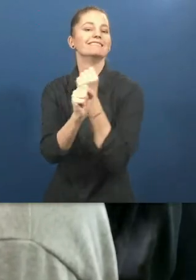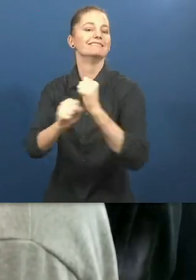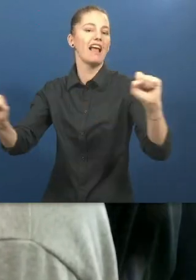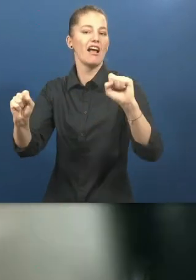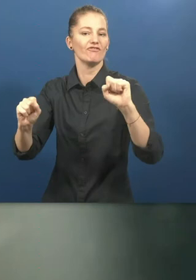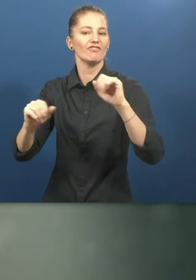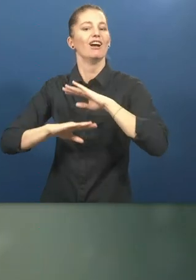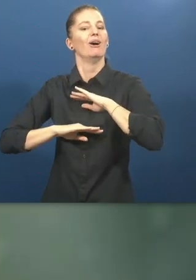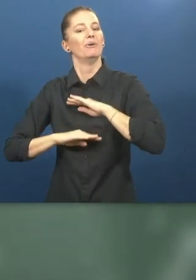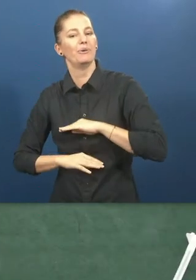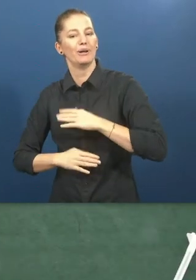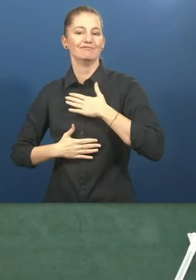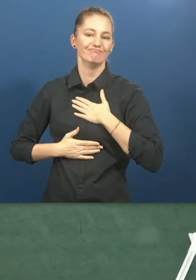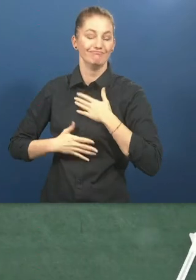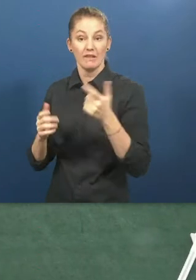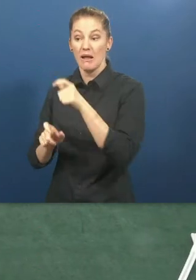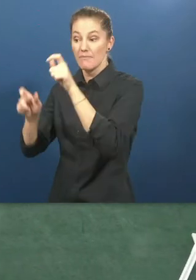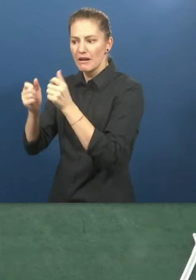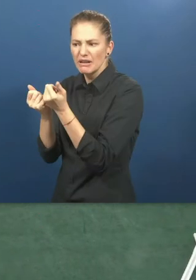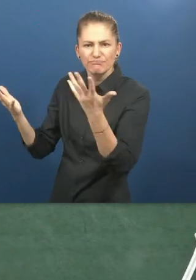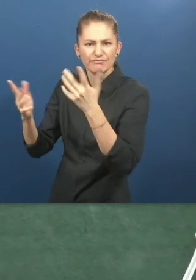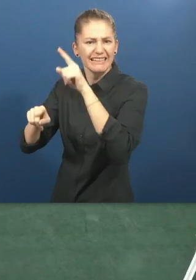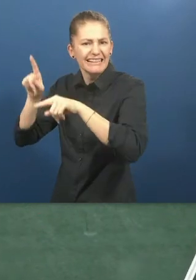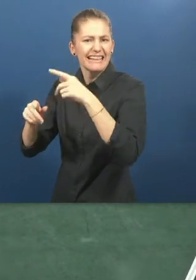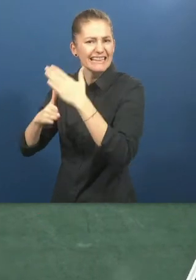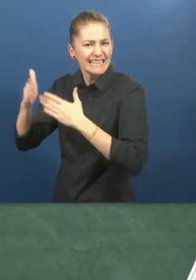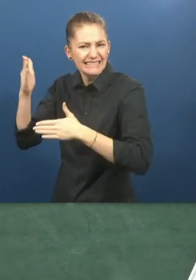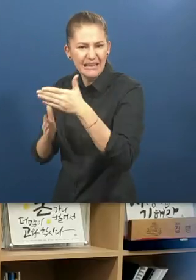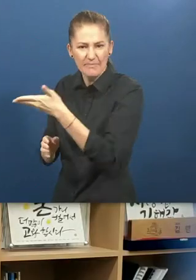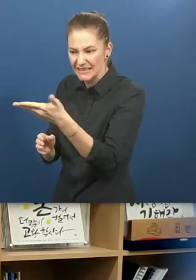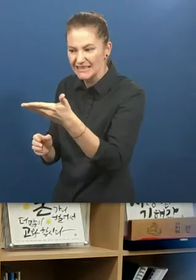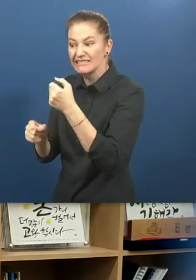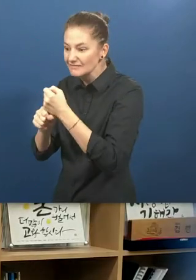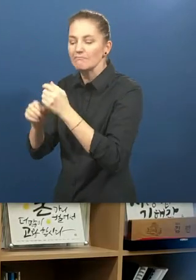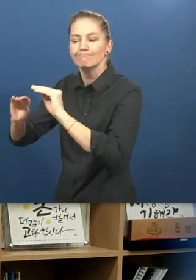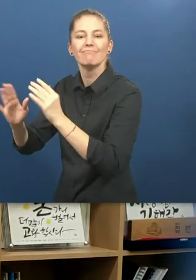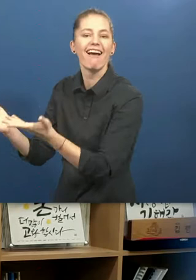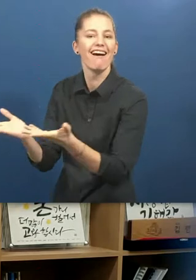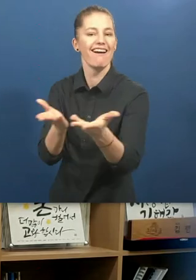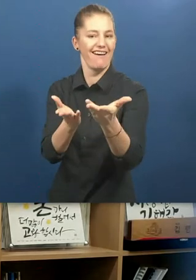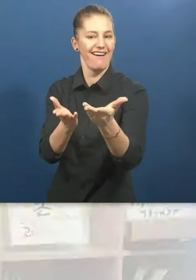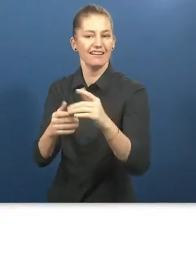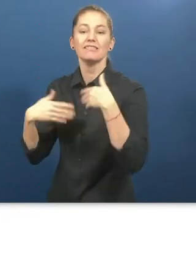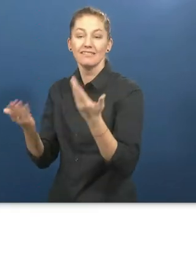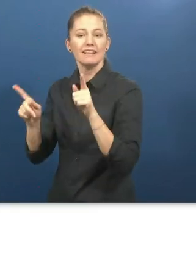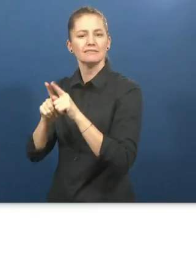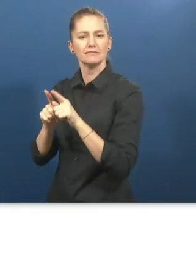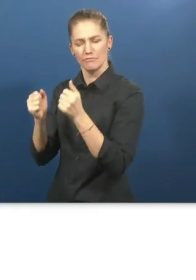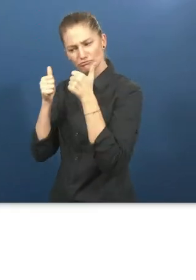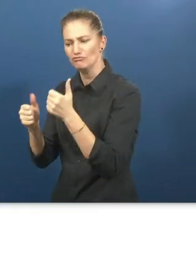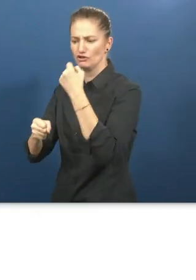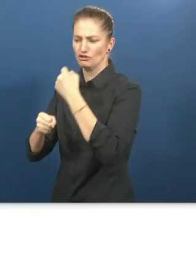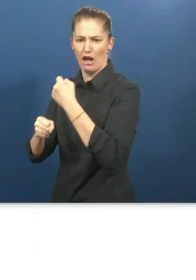있는 구조를 만드는 것입니다. 그것이 아니라 강점을 발견하고 그에 적합한 일자리를 새로 개발하는 것입니다.